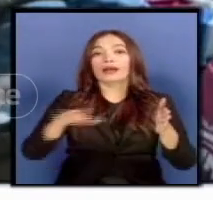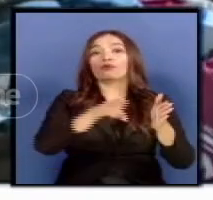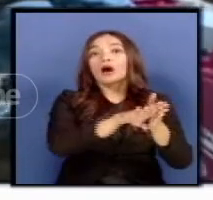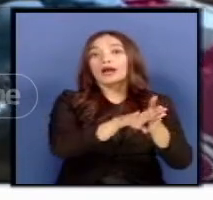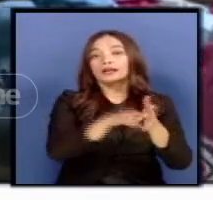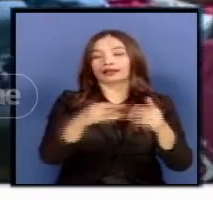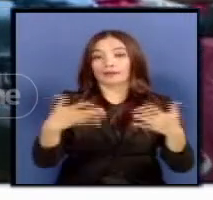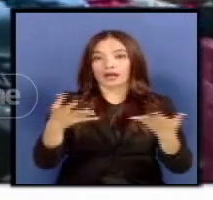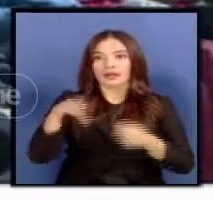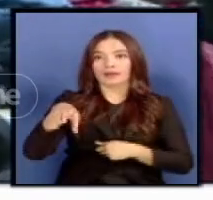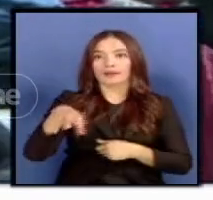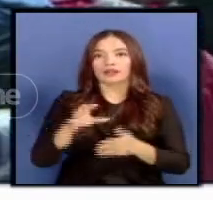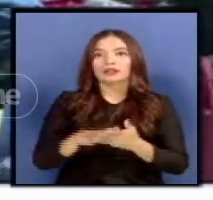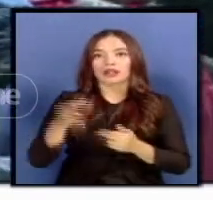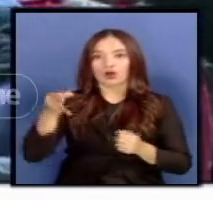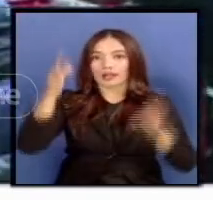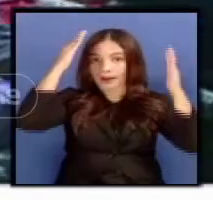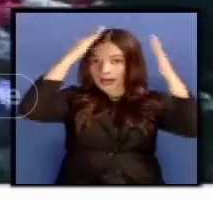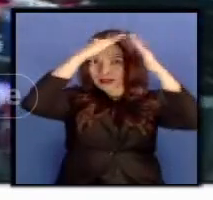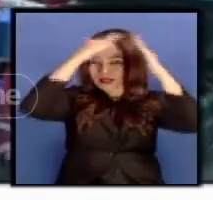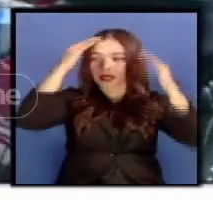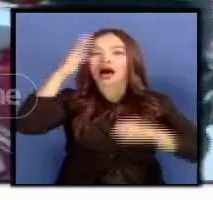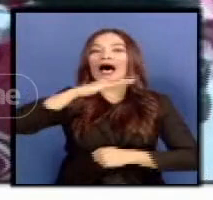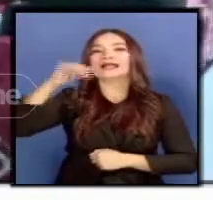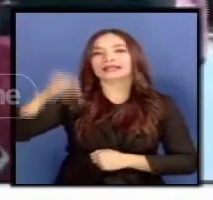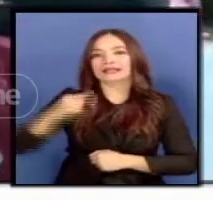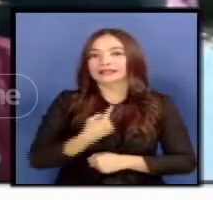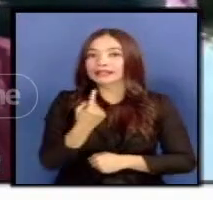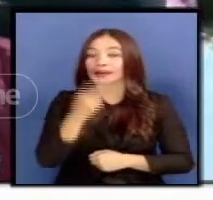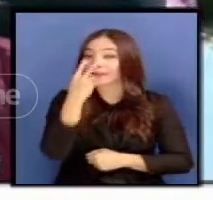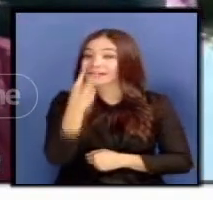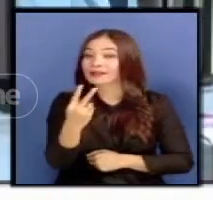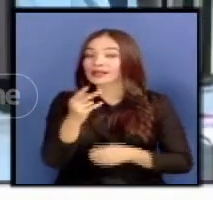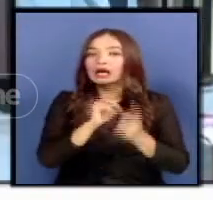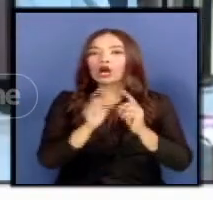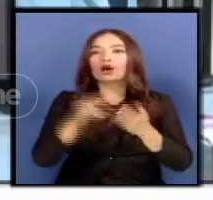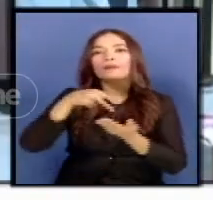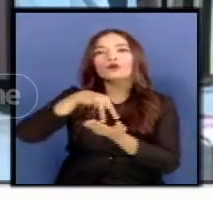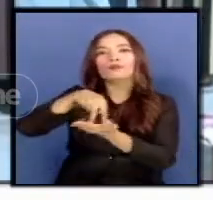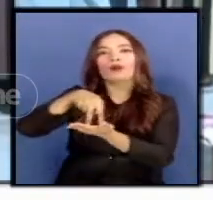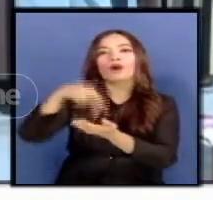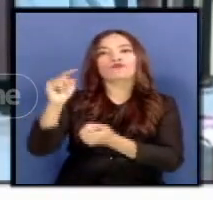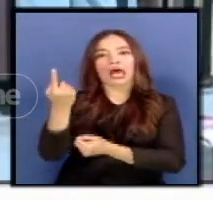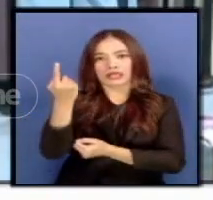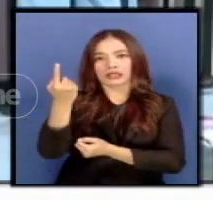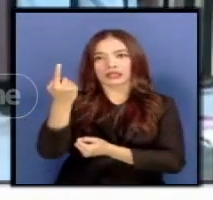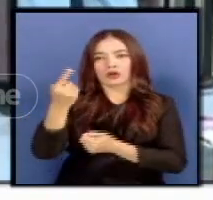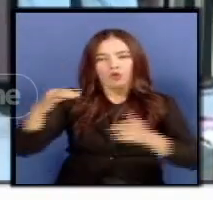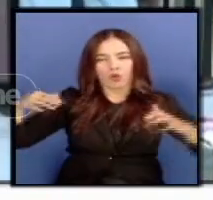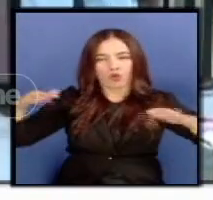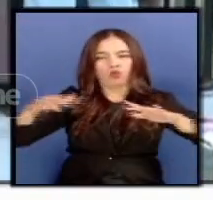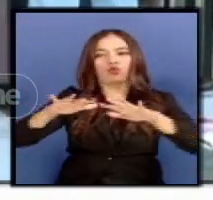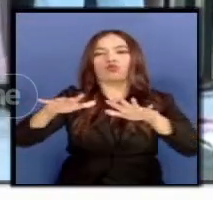wilayah regional 4. Dan hari ini kami memantau bahwa penumpang memang sudah mulai memadati